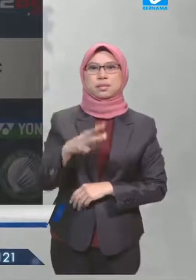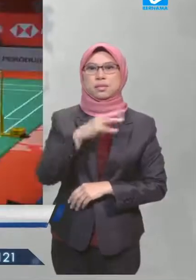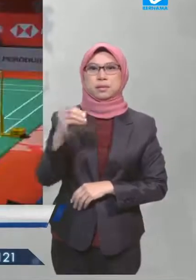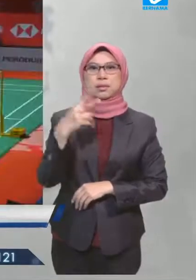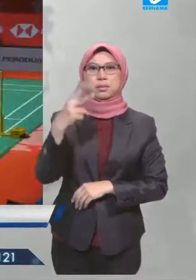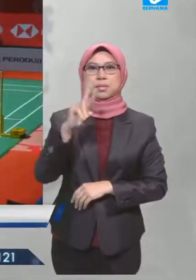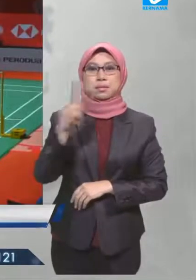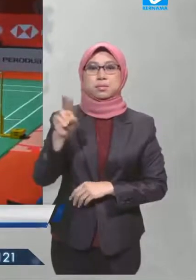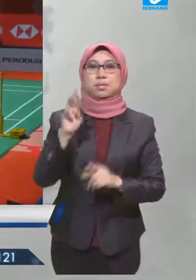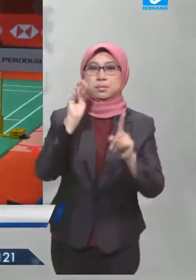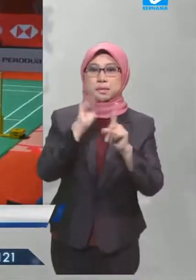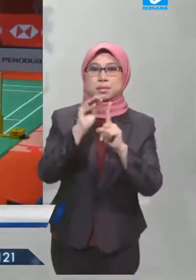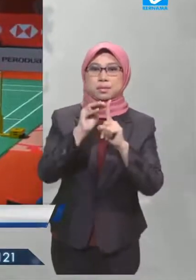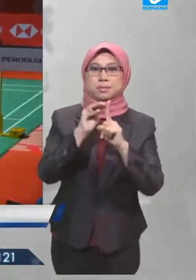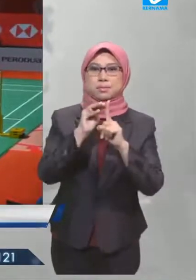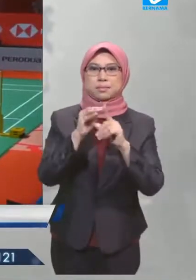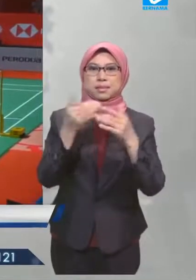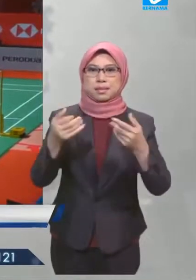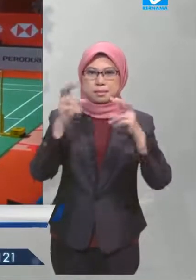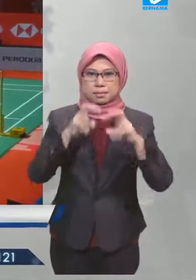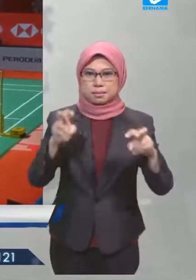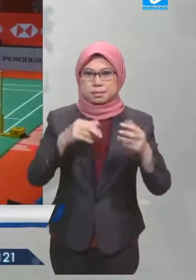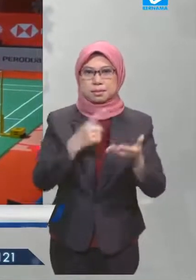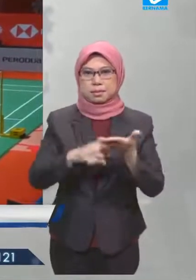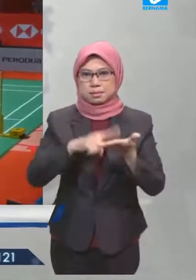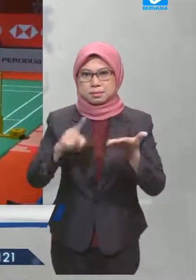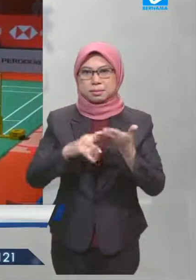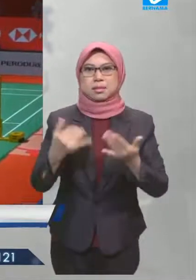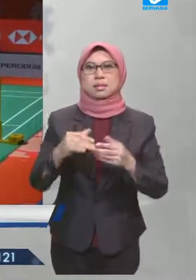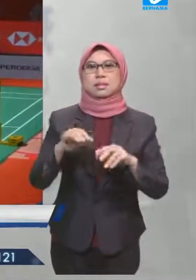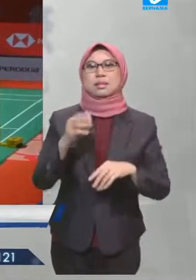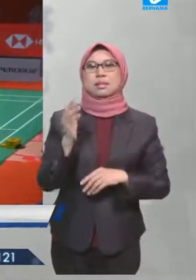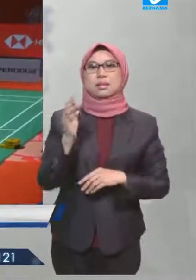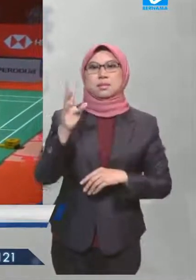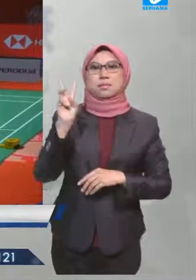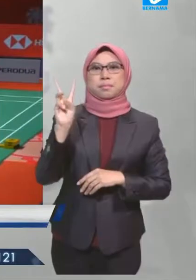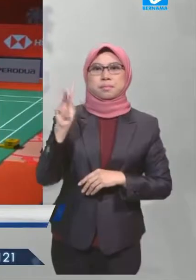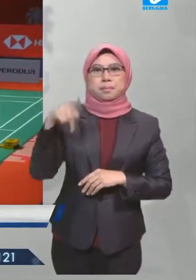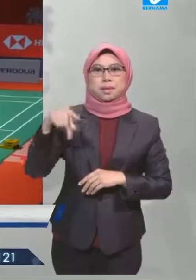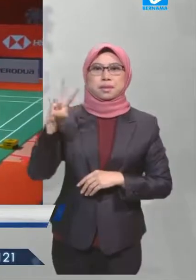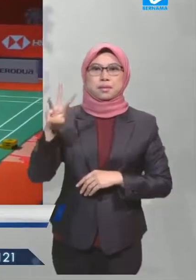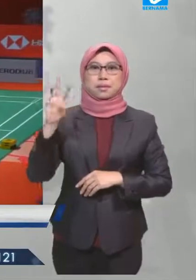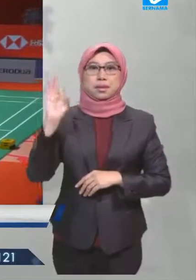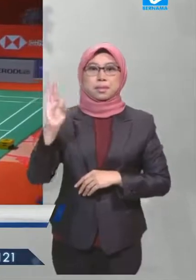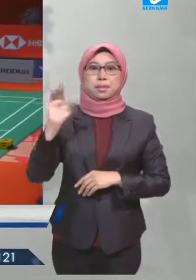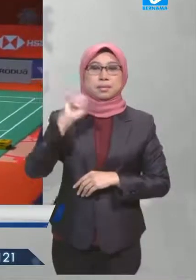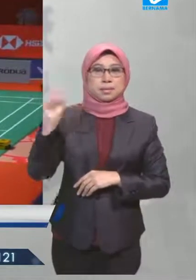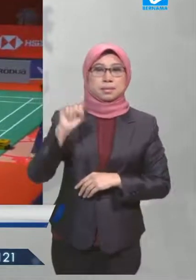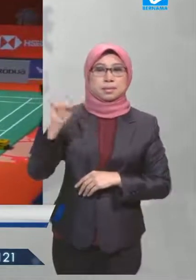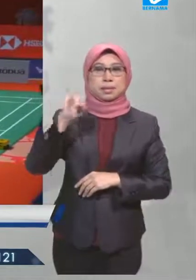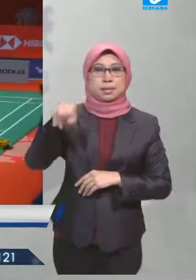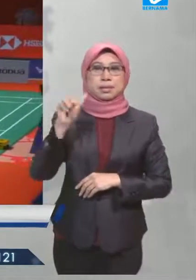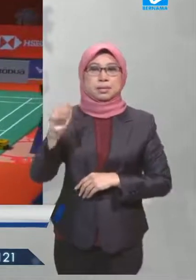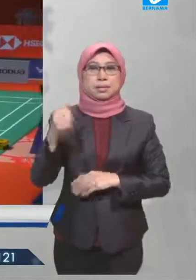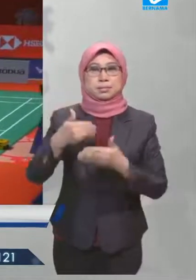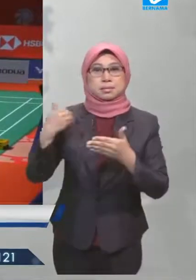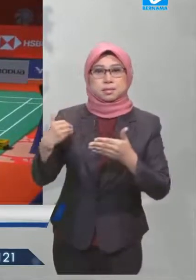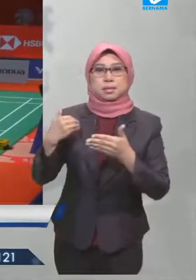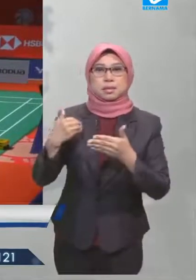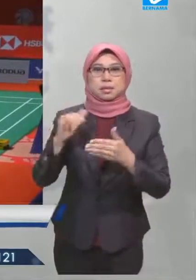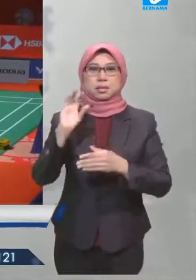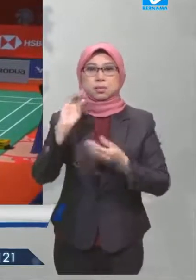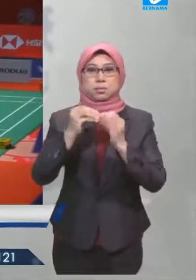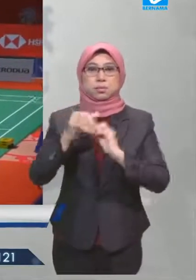mata. Menerusi kemaskini ranking dunia dikeluarkan Persekutuan Badminton Dunia BWF pada Selasa, Zijia yang sebelum ini berada di